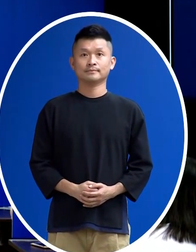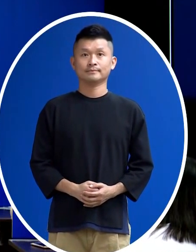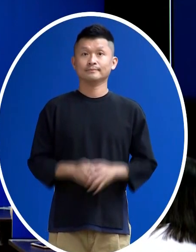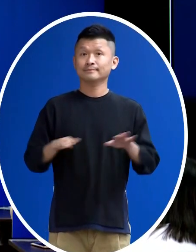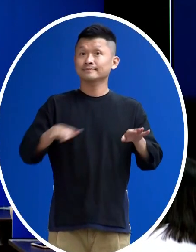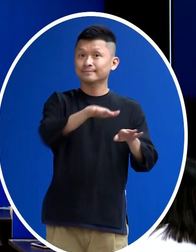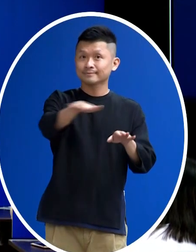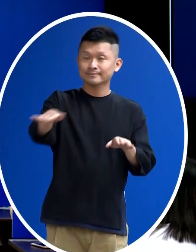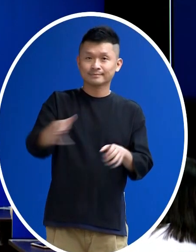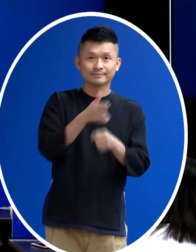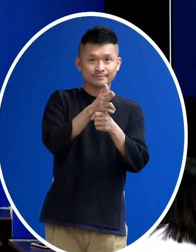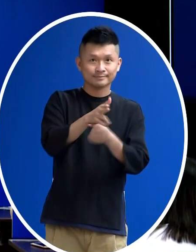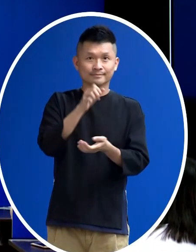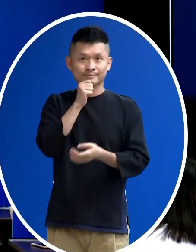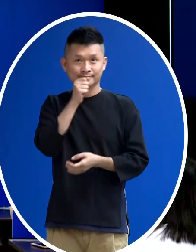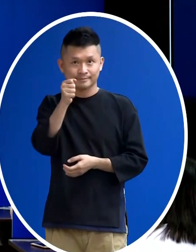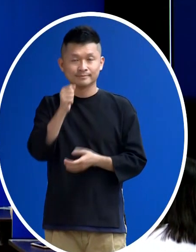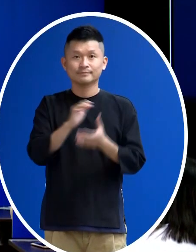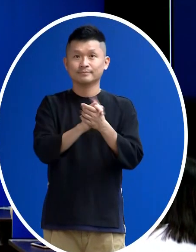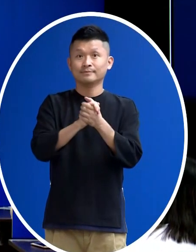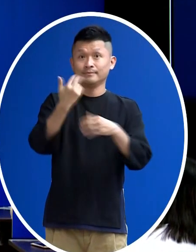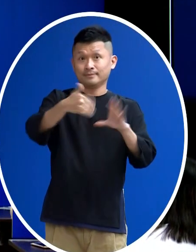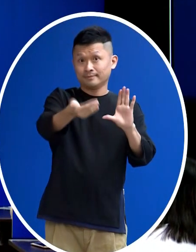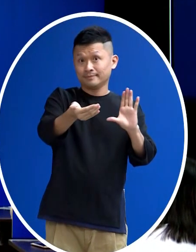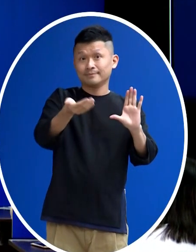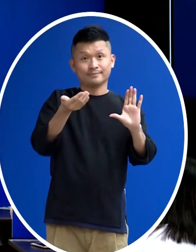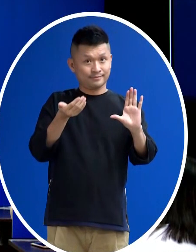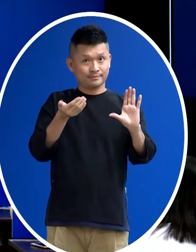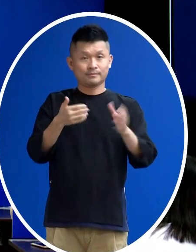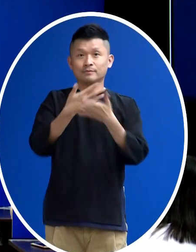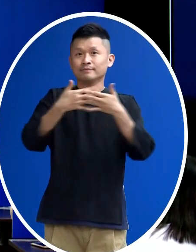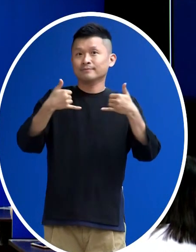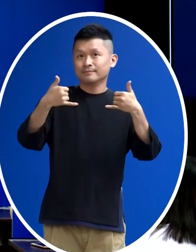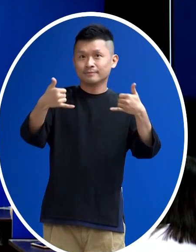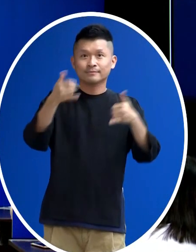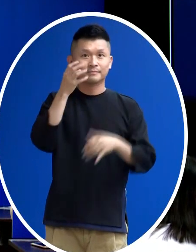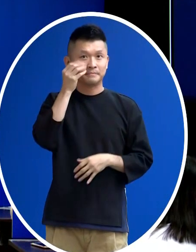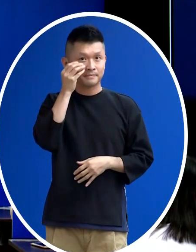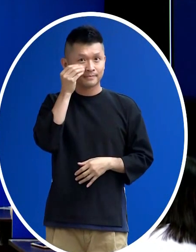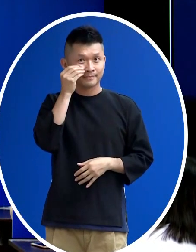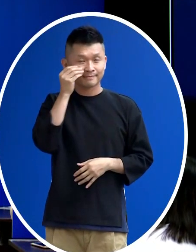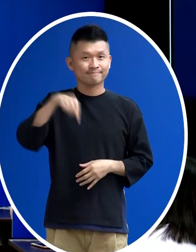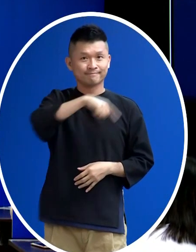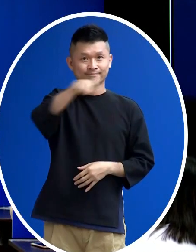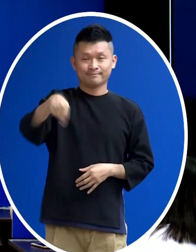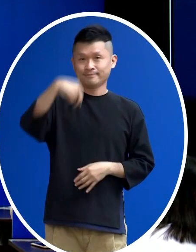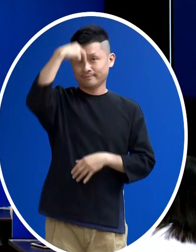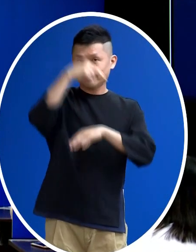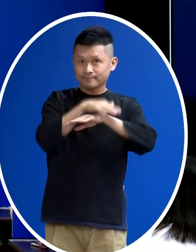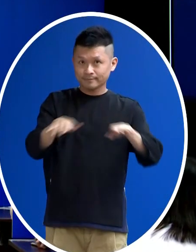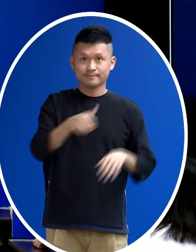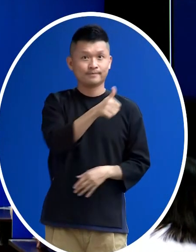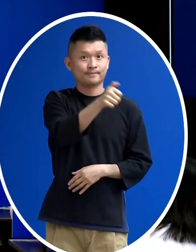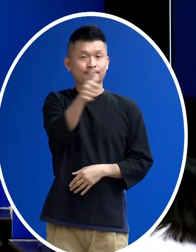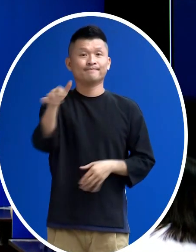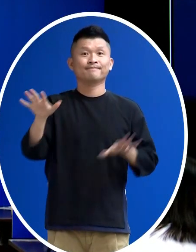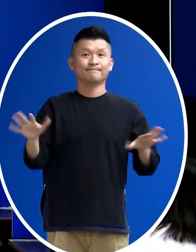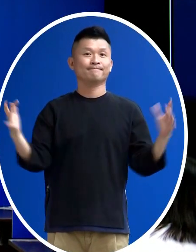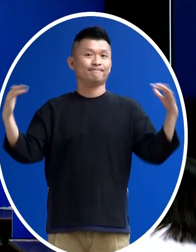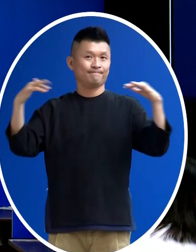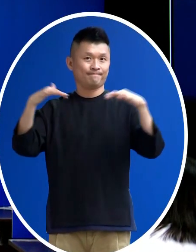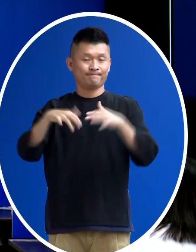啊，我们现场的媒体朋友，还有我们在电视机前以及在网络上的好，我们的朋友们，大家午安。啊，谢谢大家能够今天